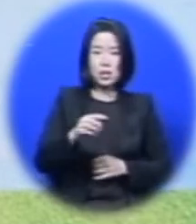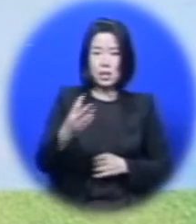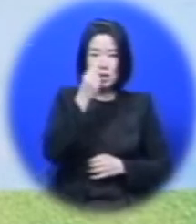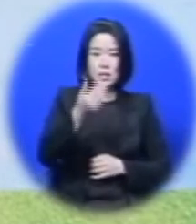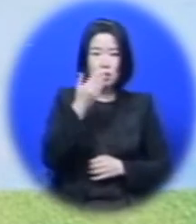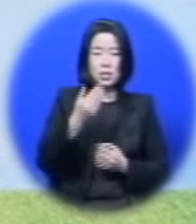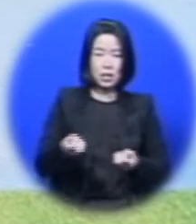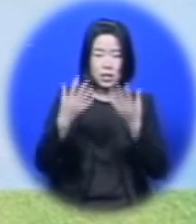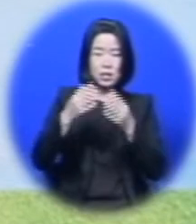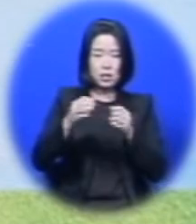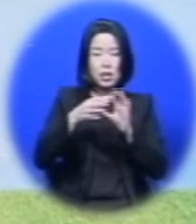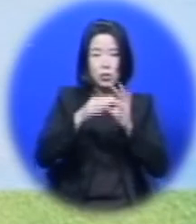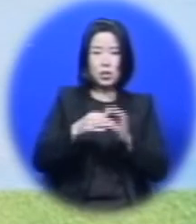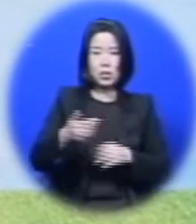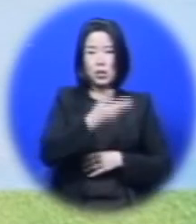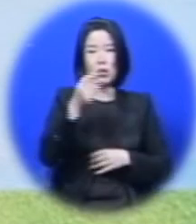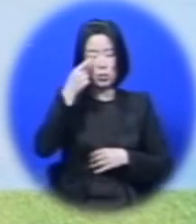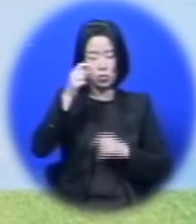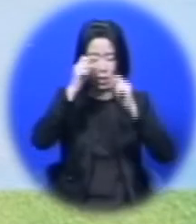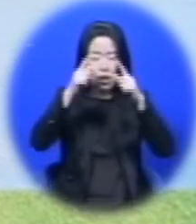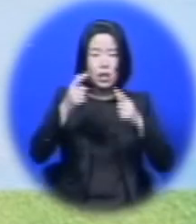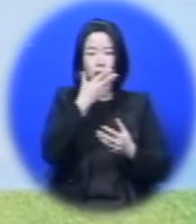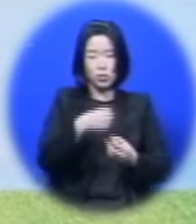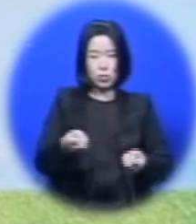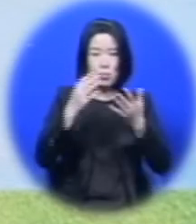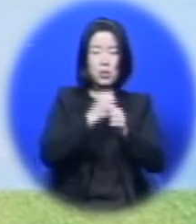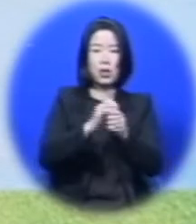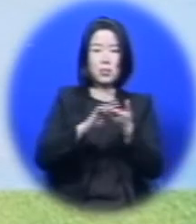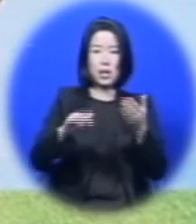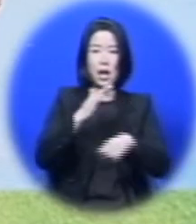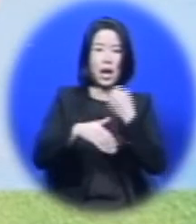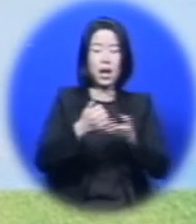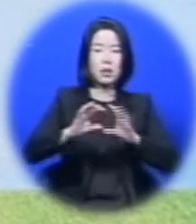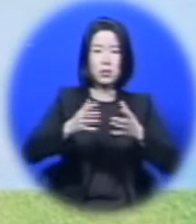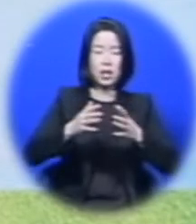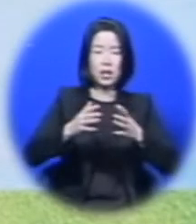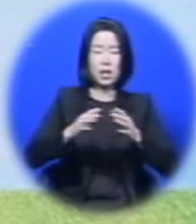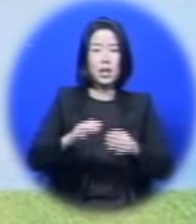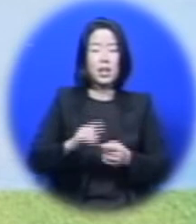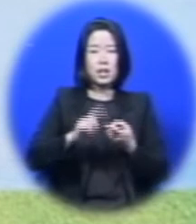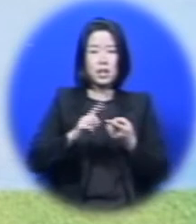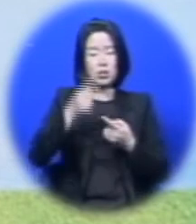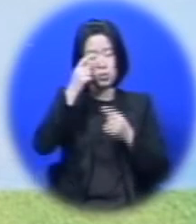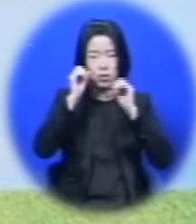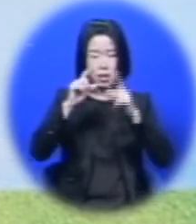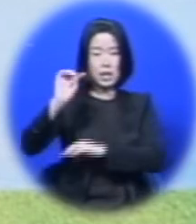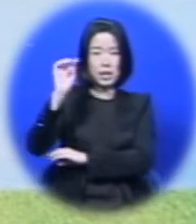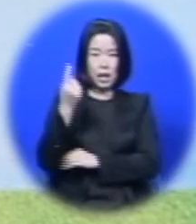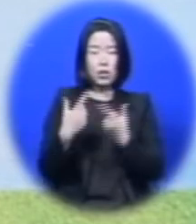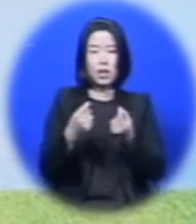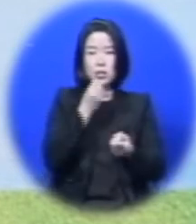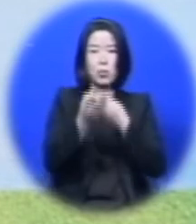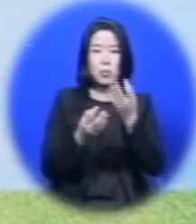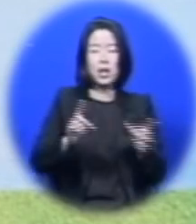여러분이 눈이 열리게 되기를 축복합니다. 하나님의 나라의 눈이 뜨이기를. 그래서 정말 다윗과 같이 고백하며 사실 수